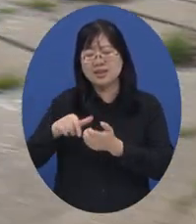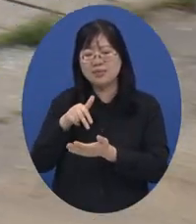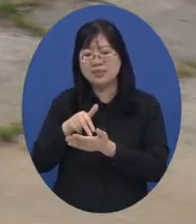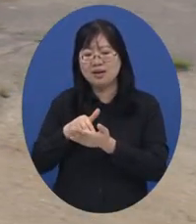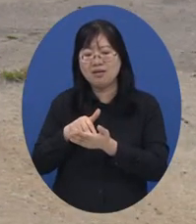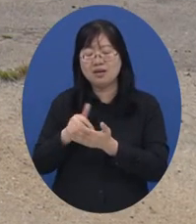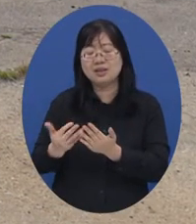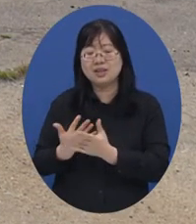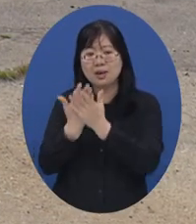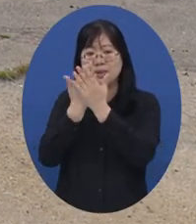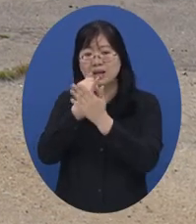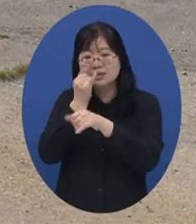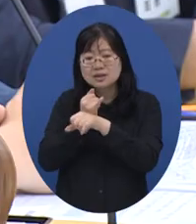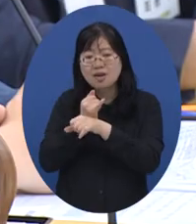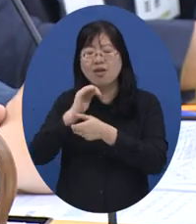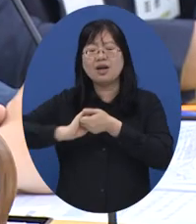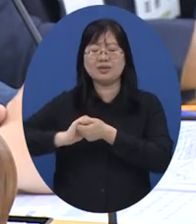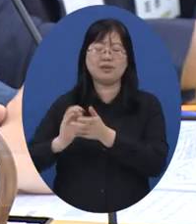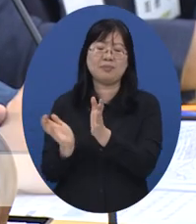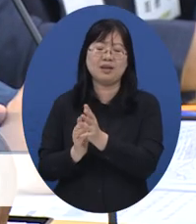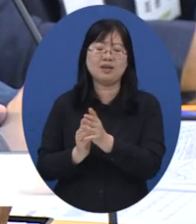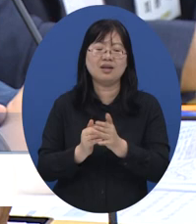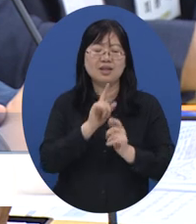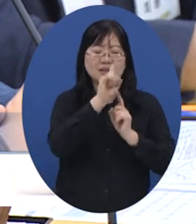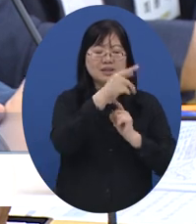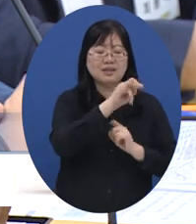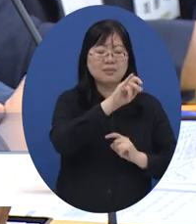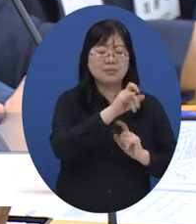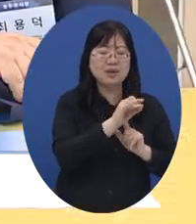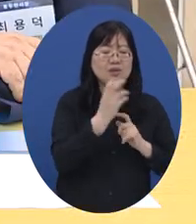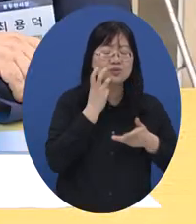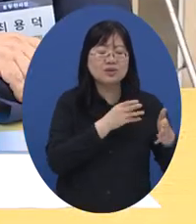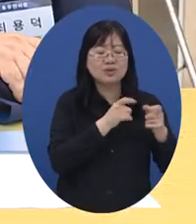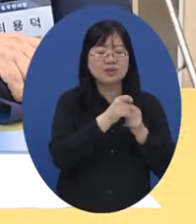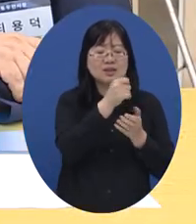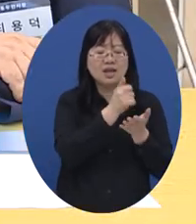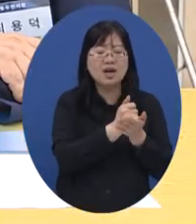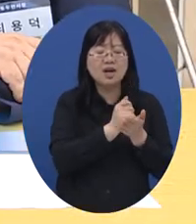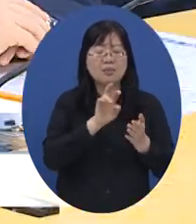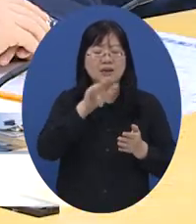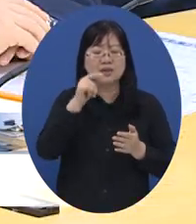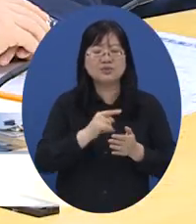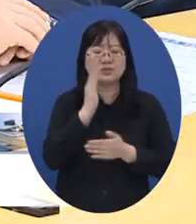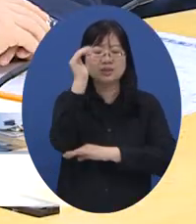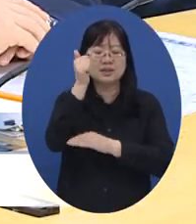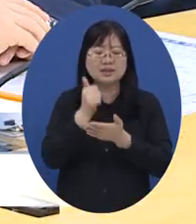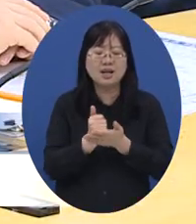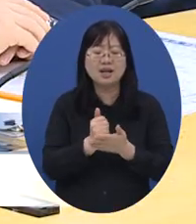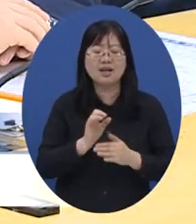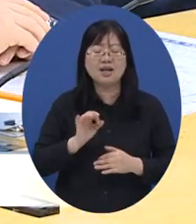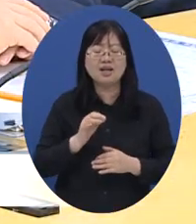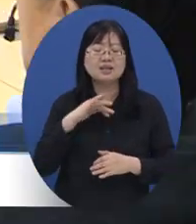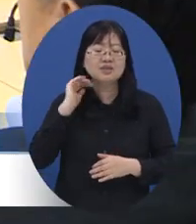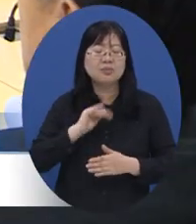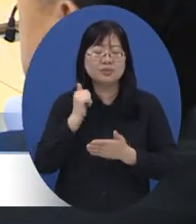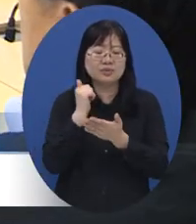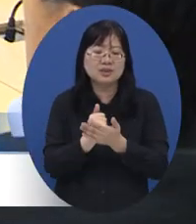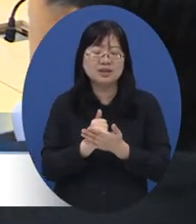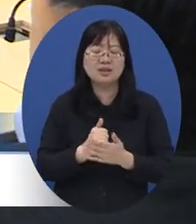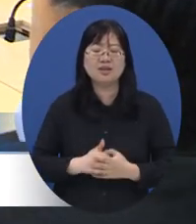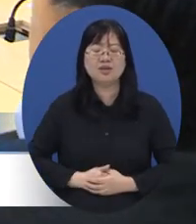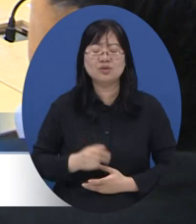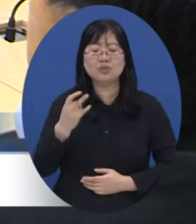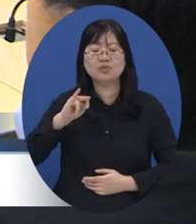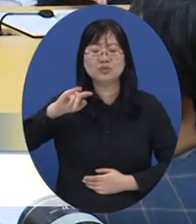개발하기에는 한계가 있는 상황. 이재명 경기도지사와 최종환 파주시장, 안병용 의정부시장,